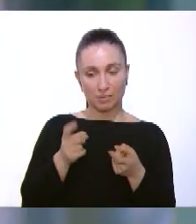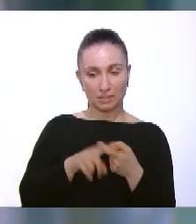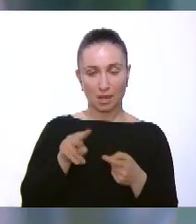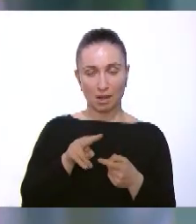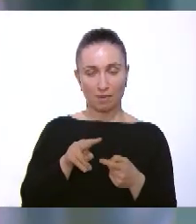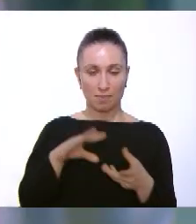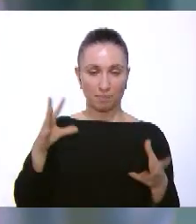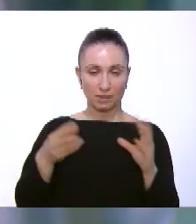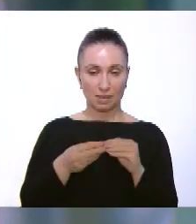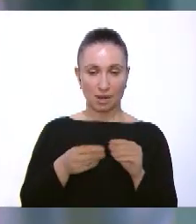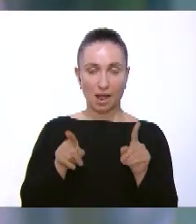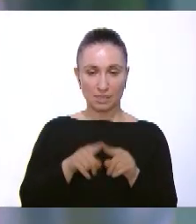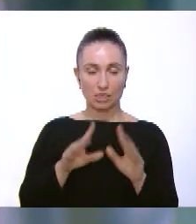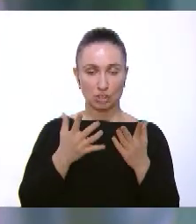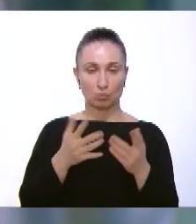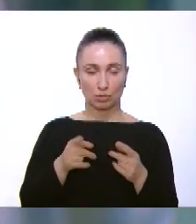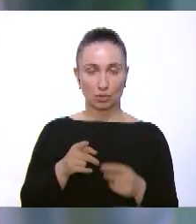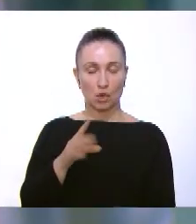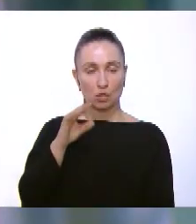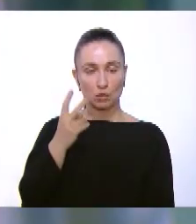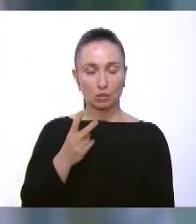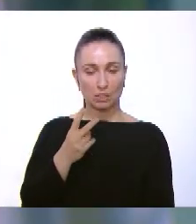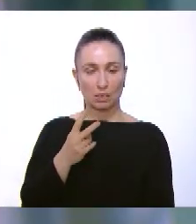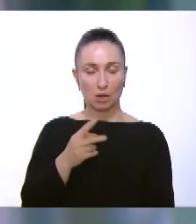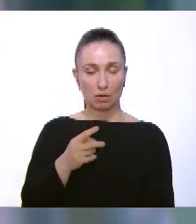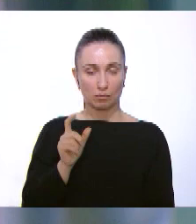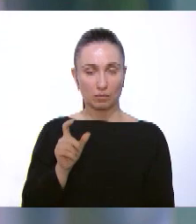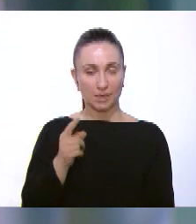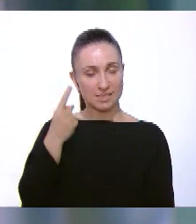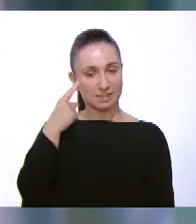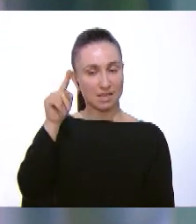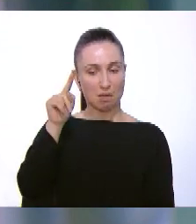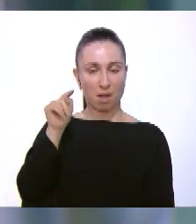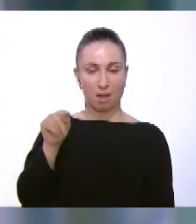ვსაუბრობთ მთლიანად და ასეთ შემთხვევაში სოციალური კომპონენტი და სტიგმა